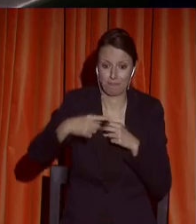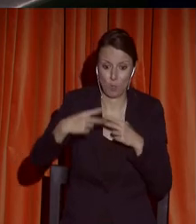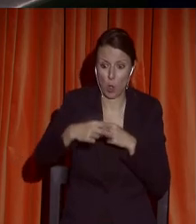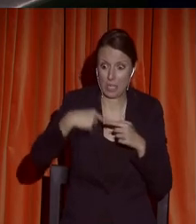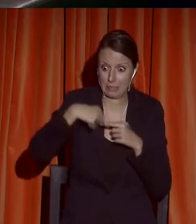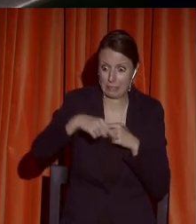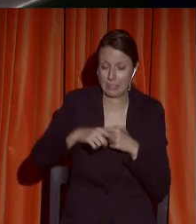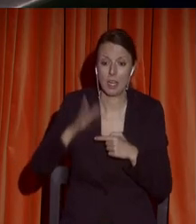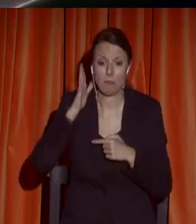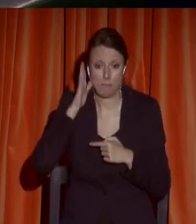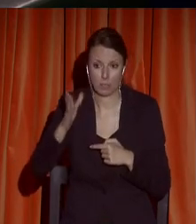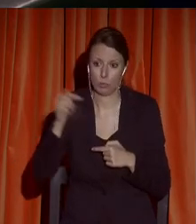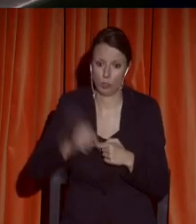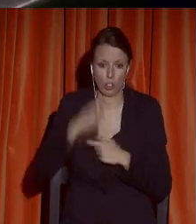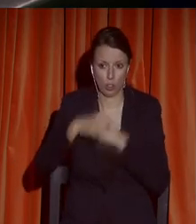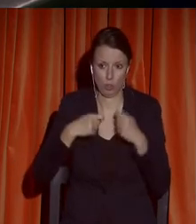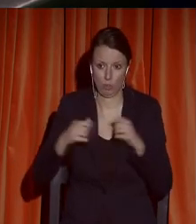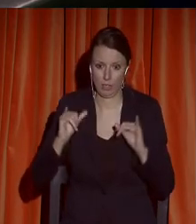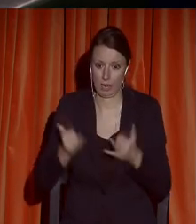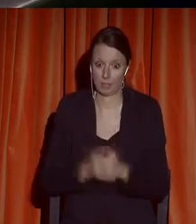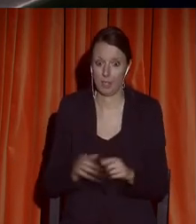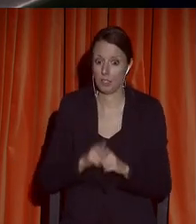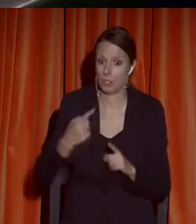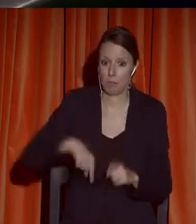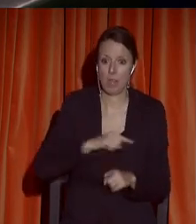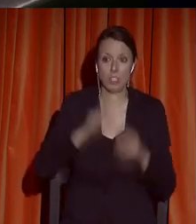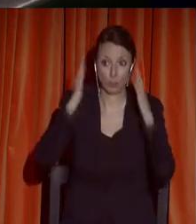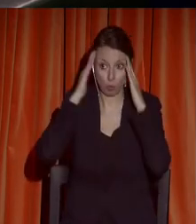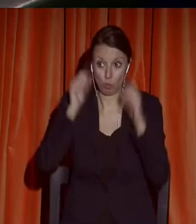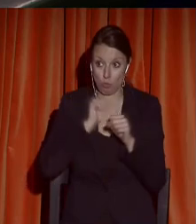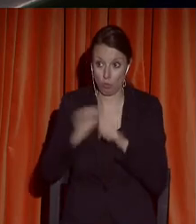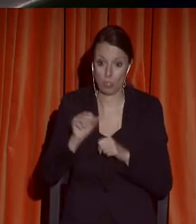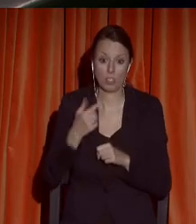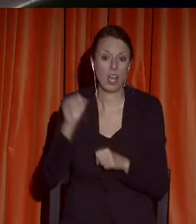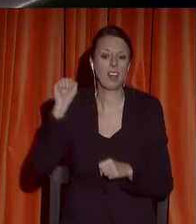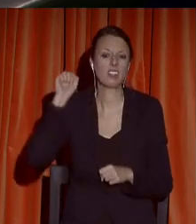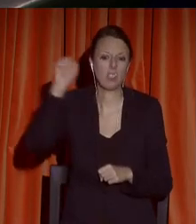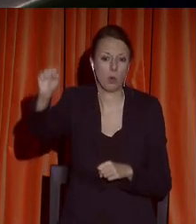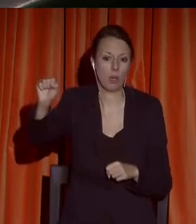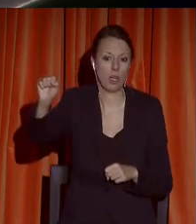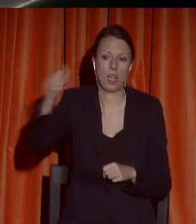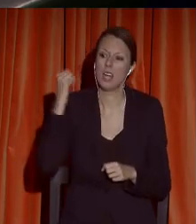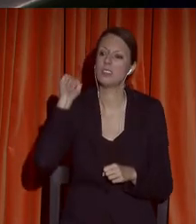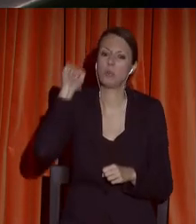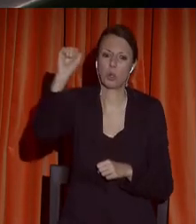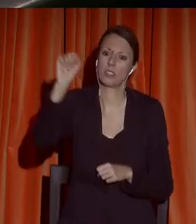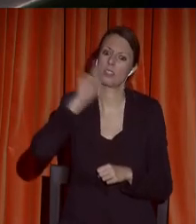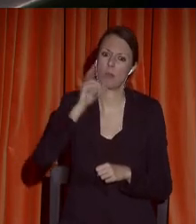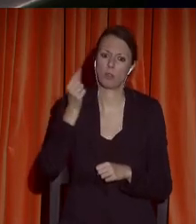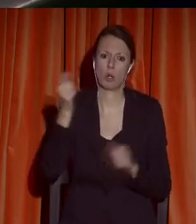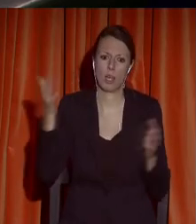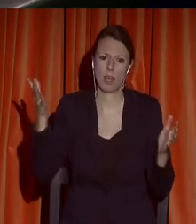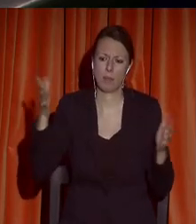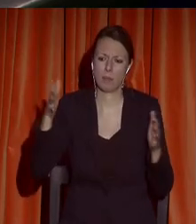czasie, że mamy świadomość, że demokracja się kruszy. Demokracja się kruszy